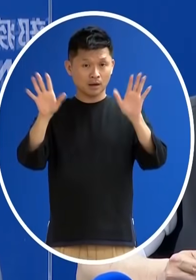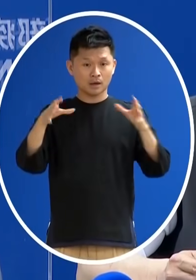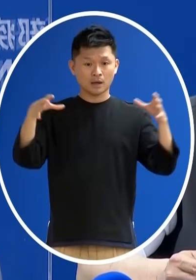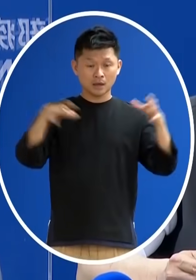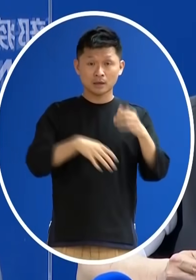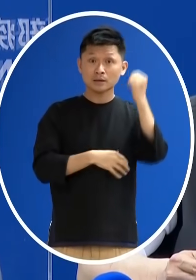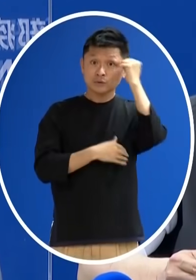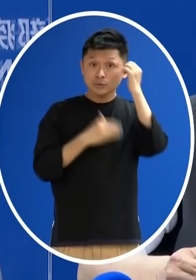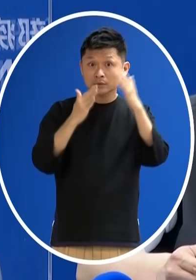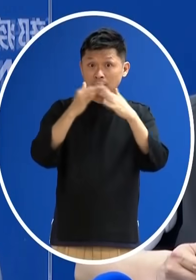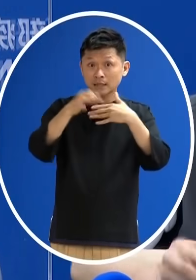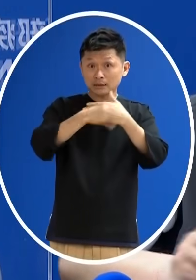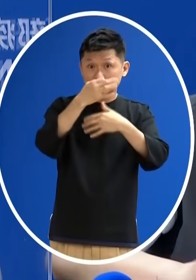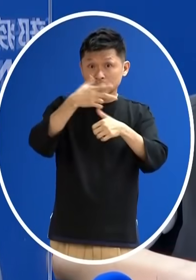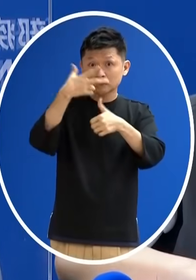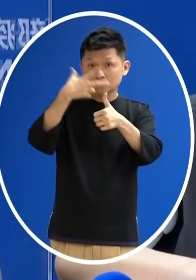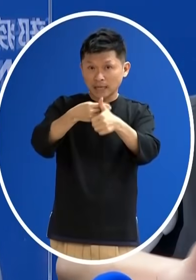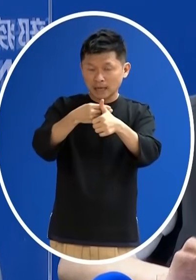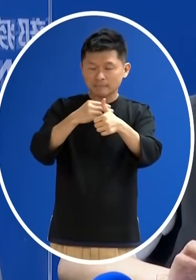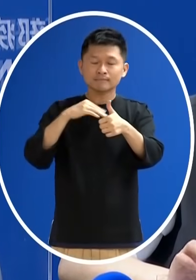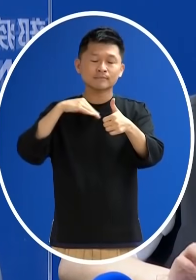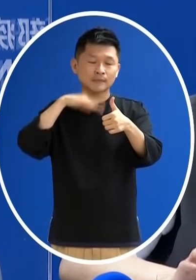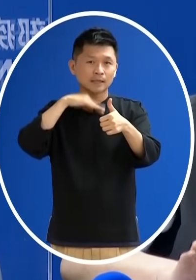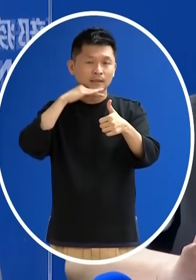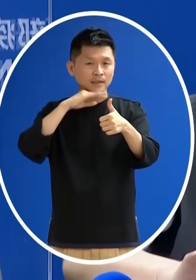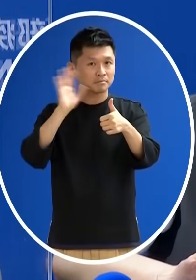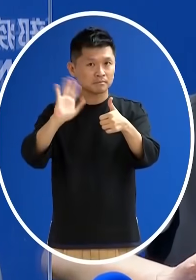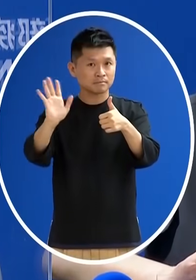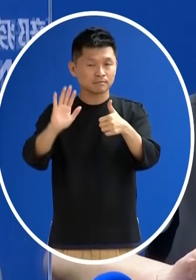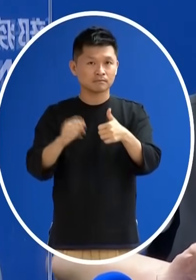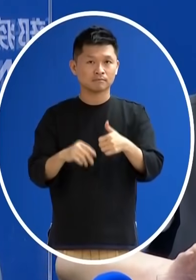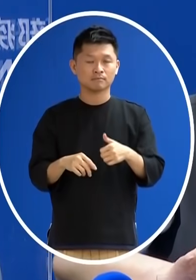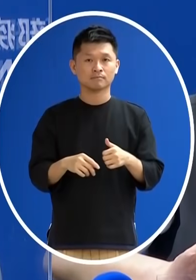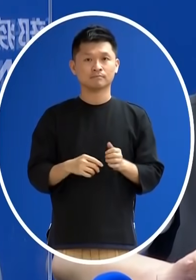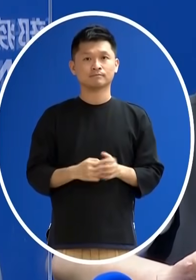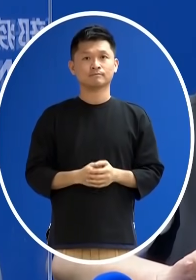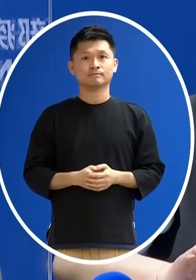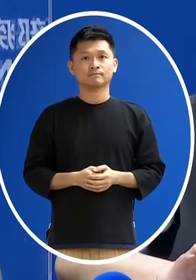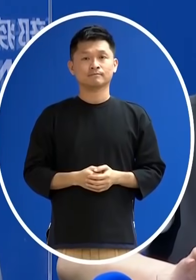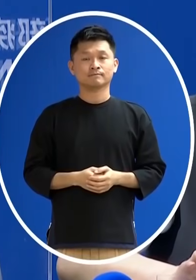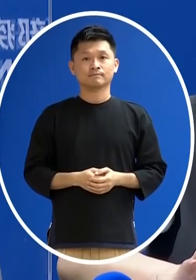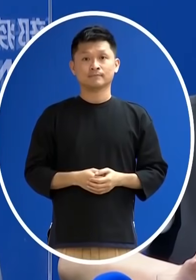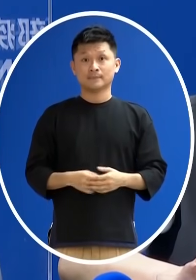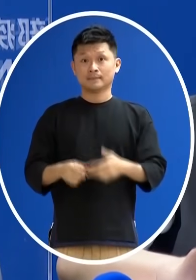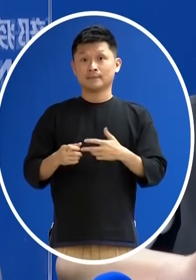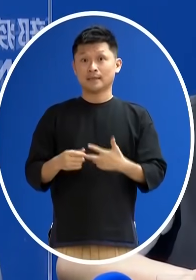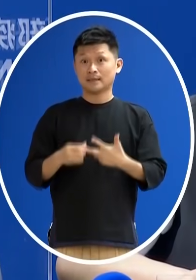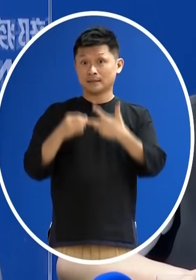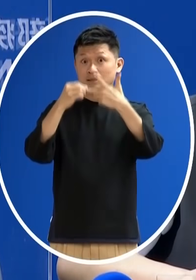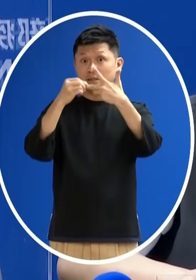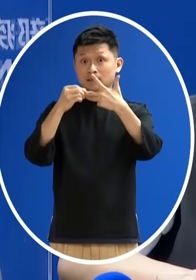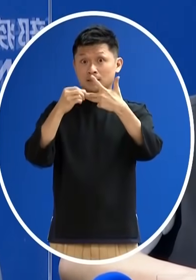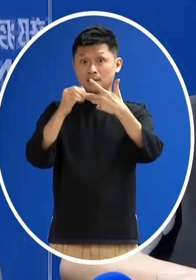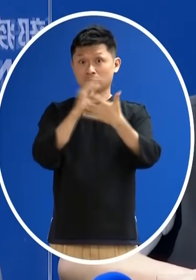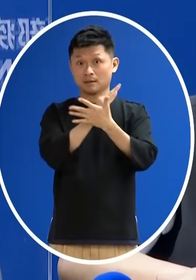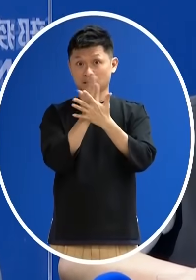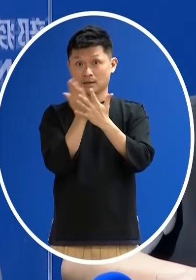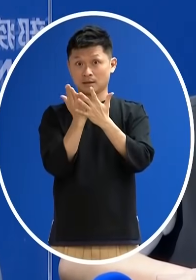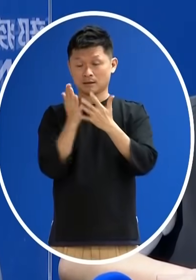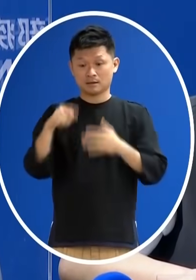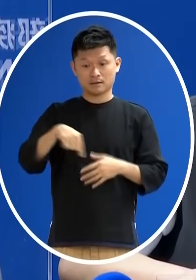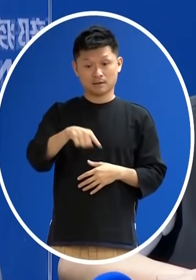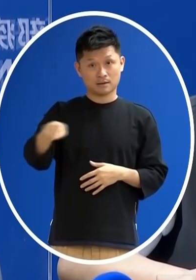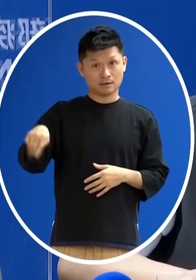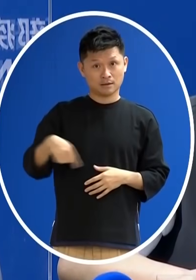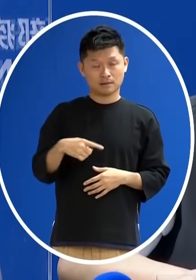缓，那这个我们要特别来说一下哈。那第七类的部分我们刚刚有说明